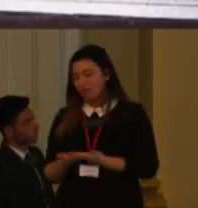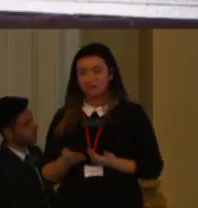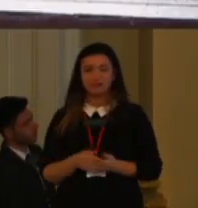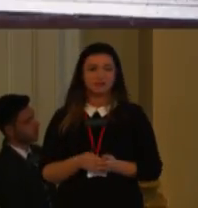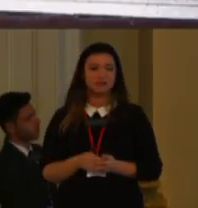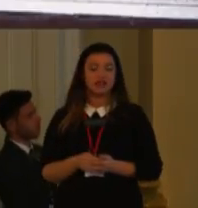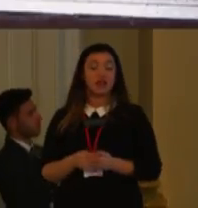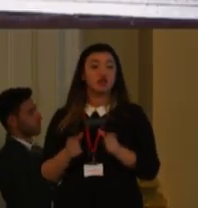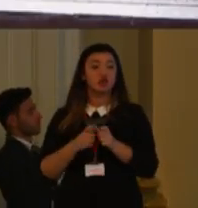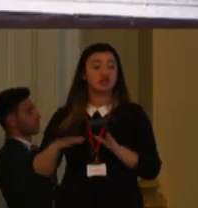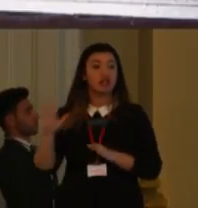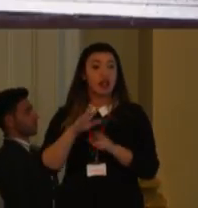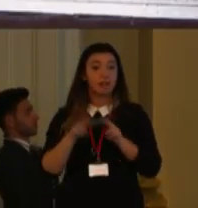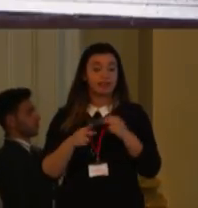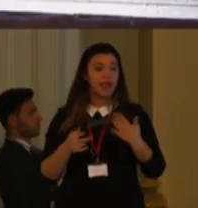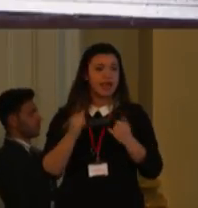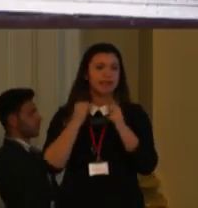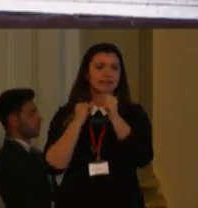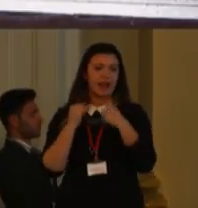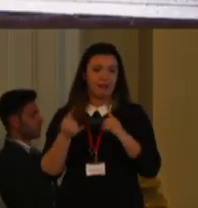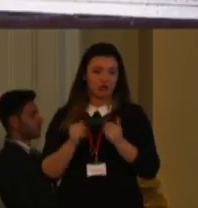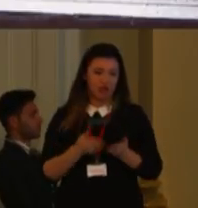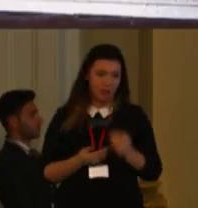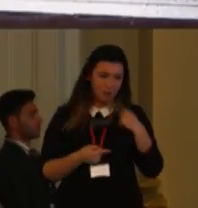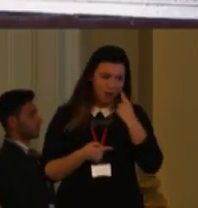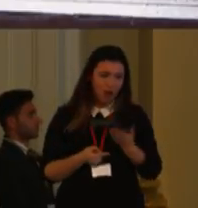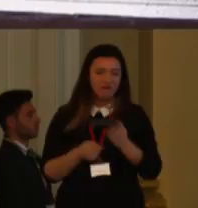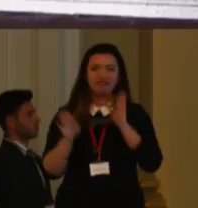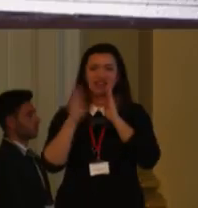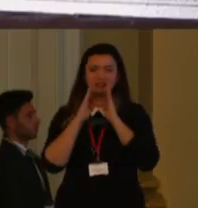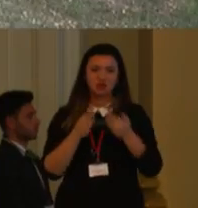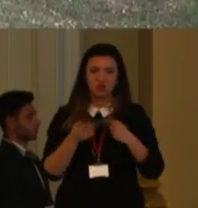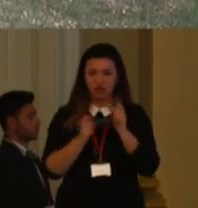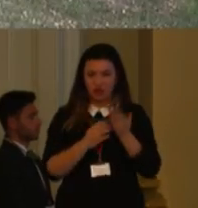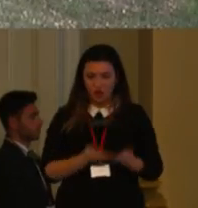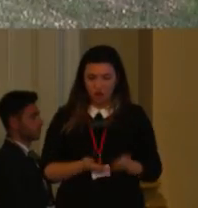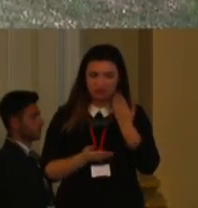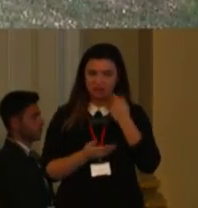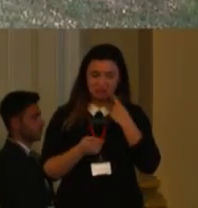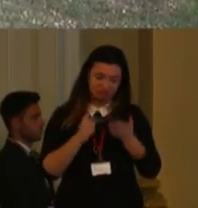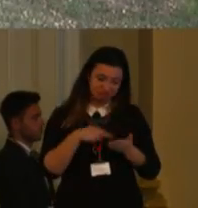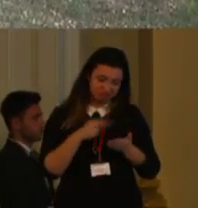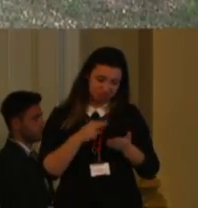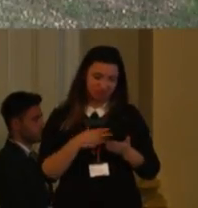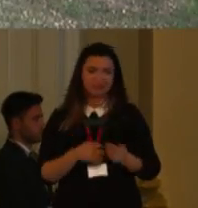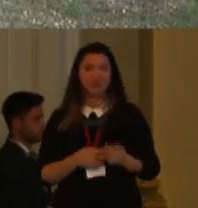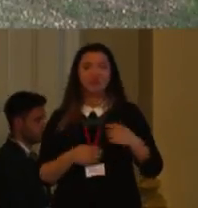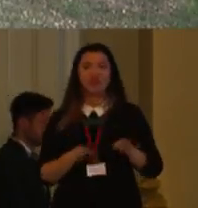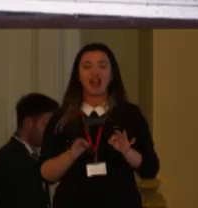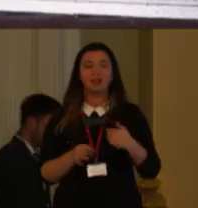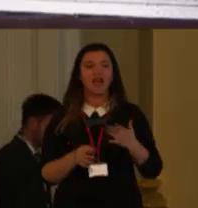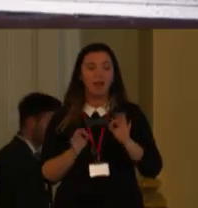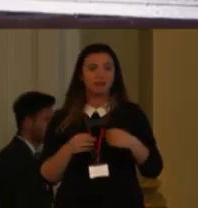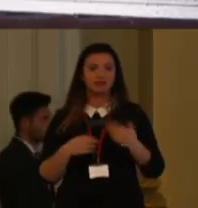medyayı Instagram'ı kullanıyorum. Facebook'u kullanıyorum. Bunları da pek aktif